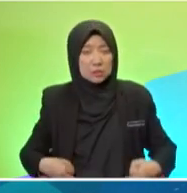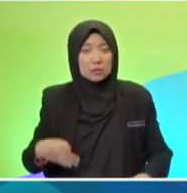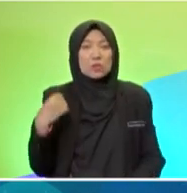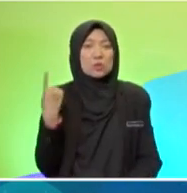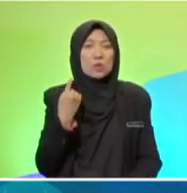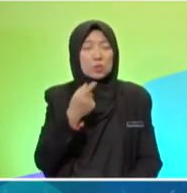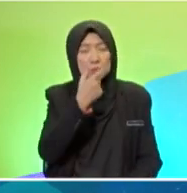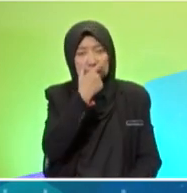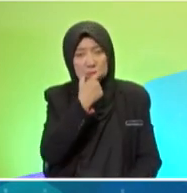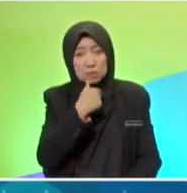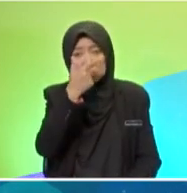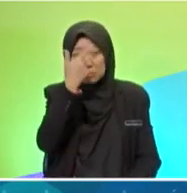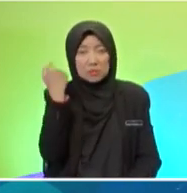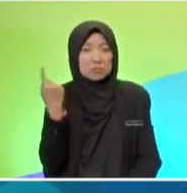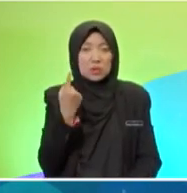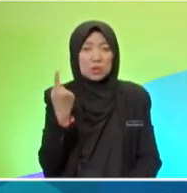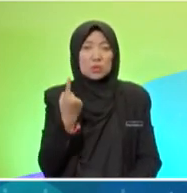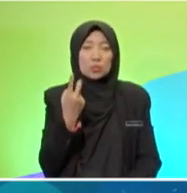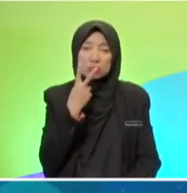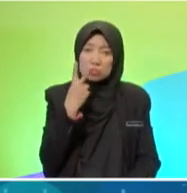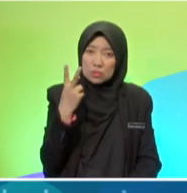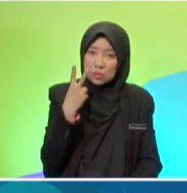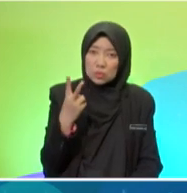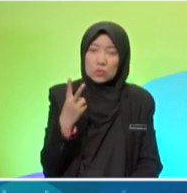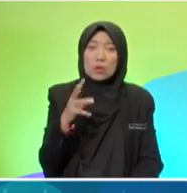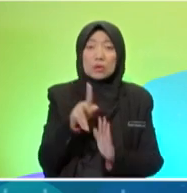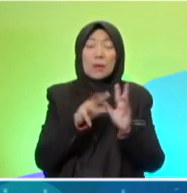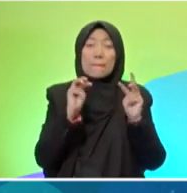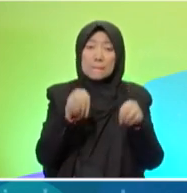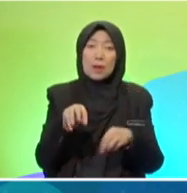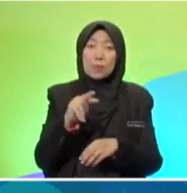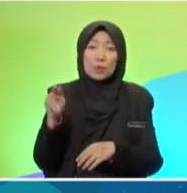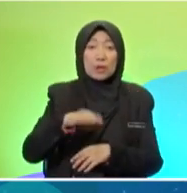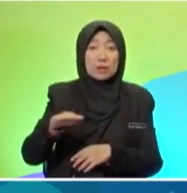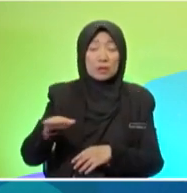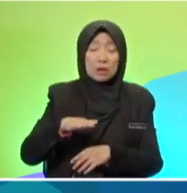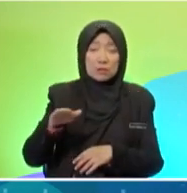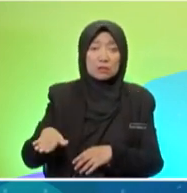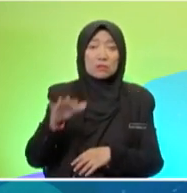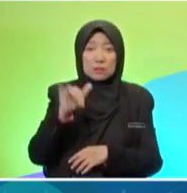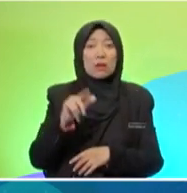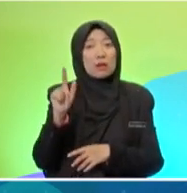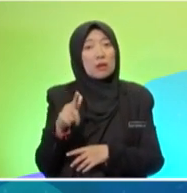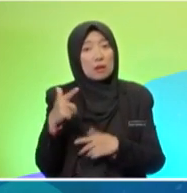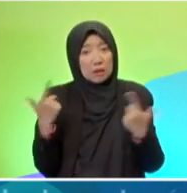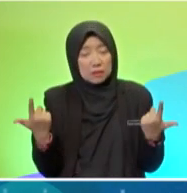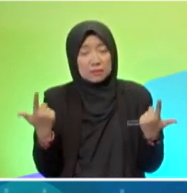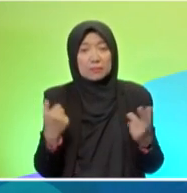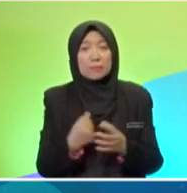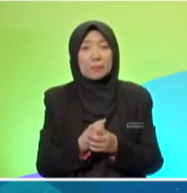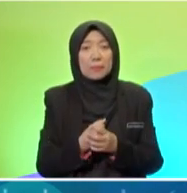karena sering dibandingkan kemampuannya dengan adik beradik yang lain dalam situasi Ini